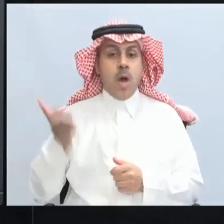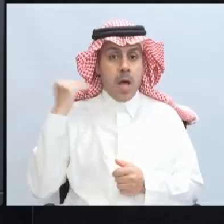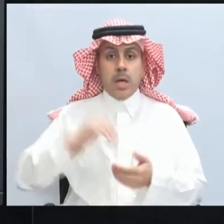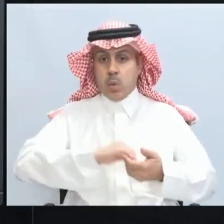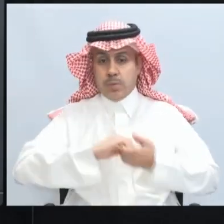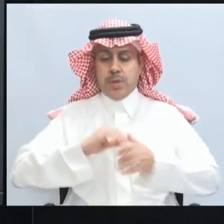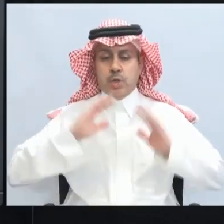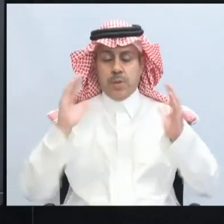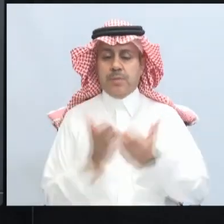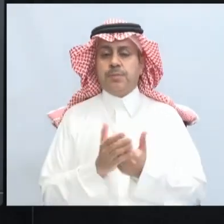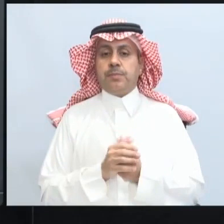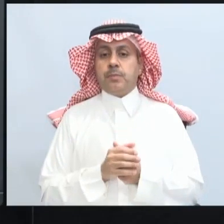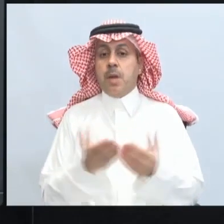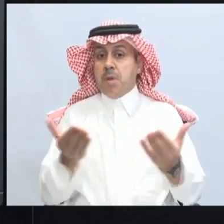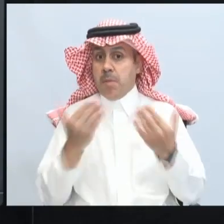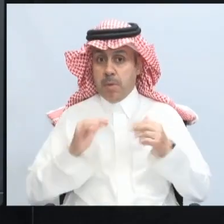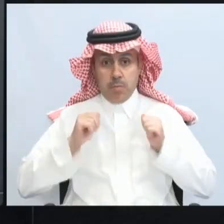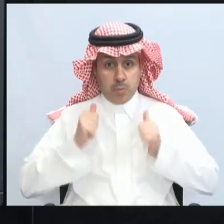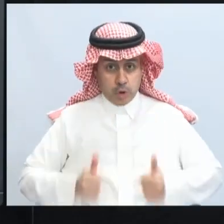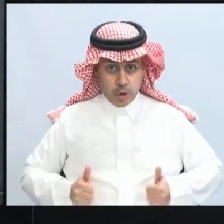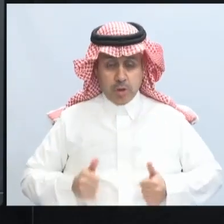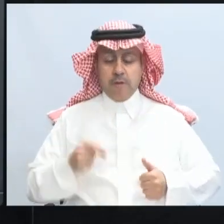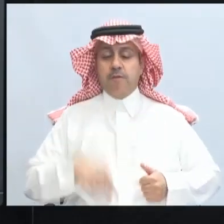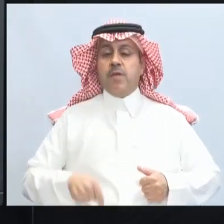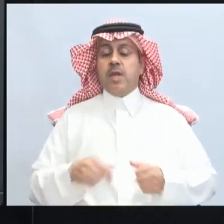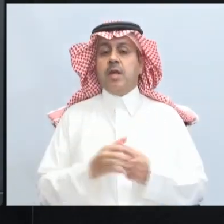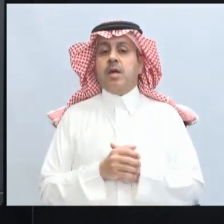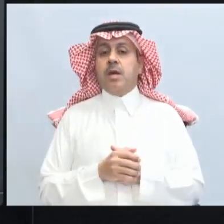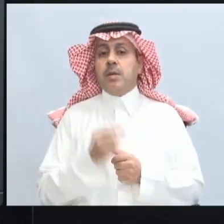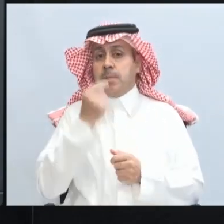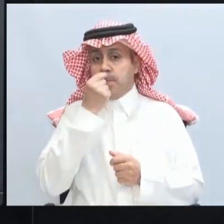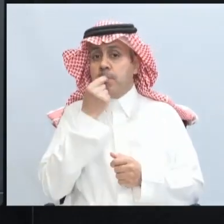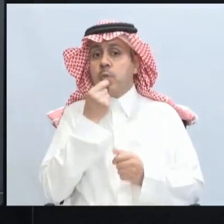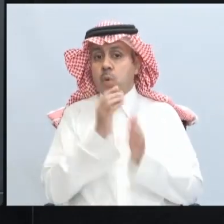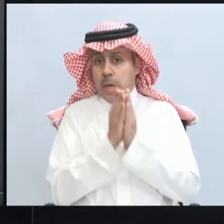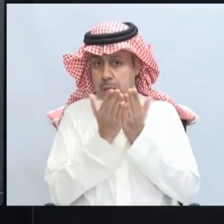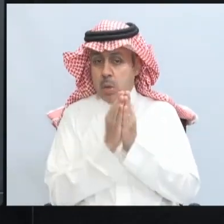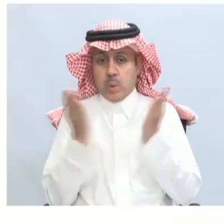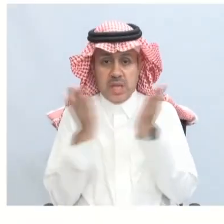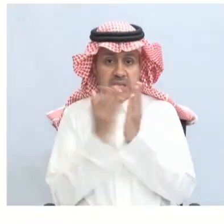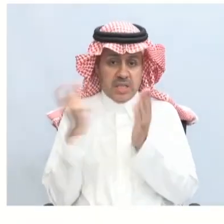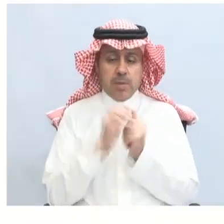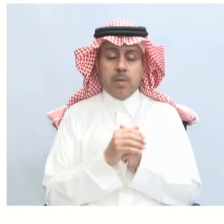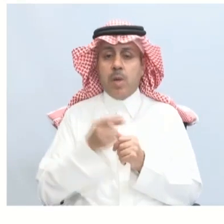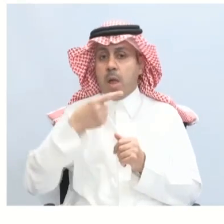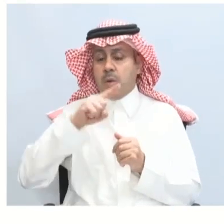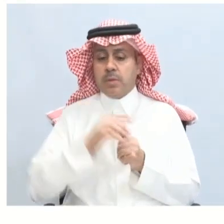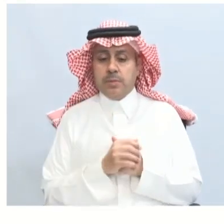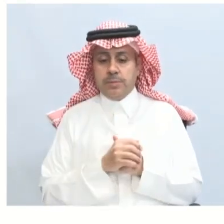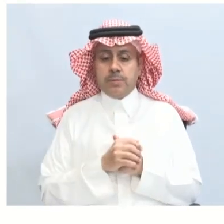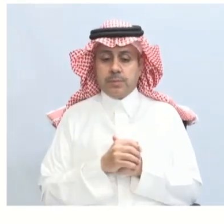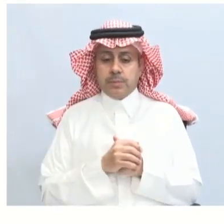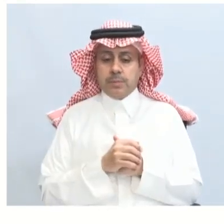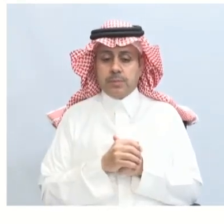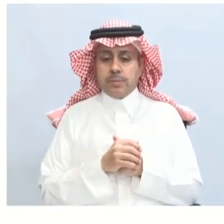اما بعد نرحب بكم مجددا في مقرر القران الكريم والدراسات الاسلاميه للصف الاول المتوسط اليوم باذن